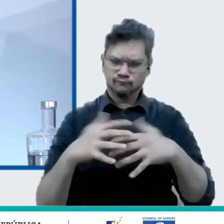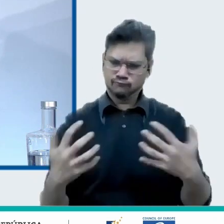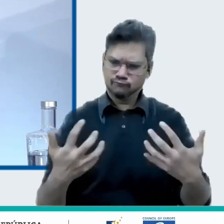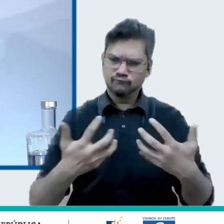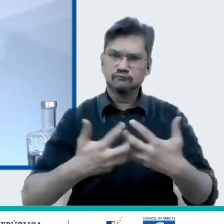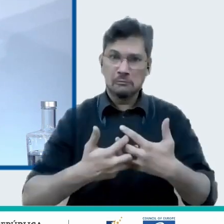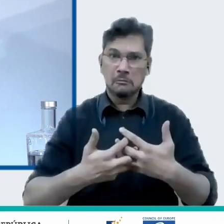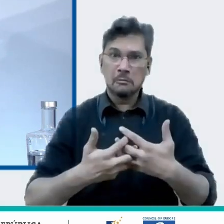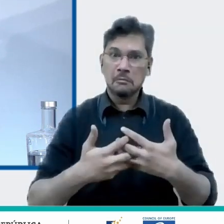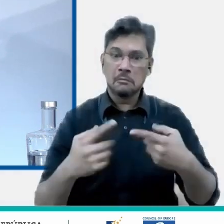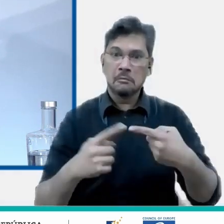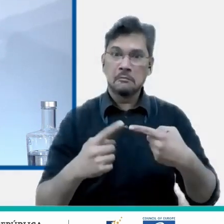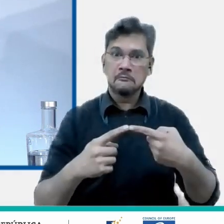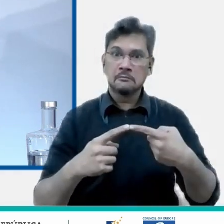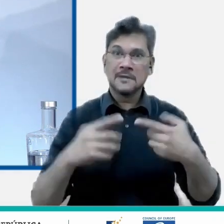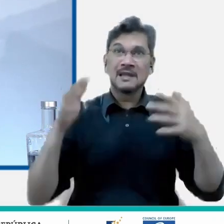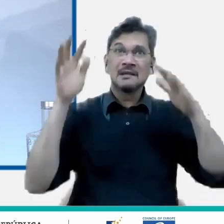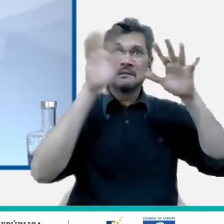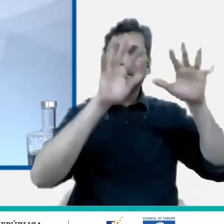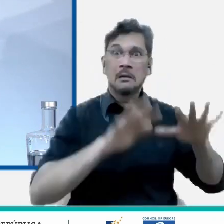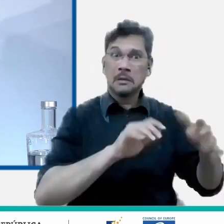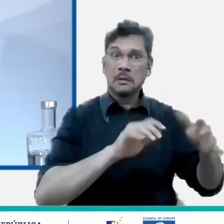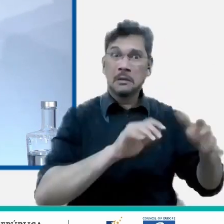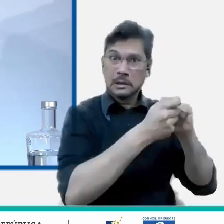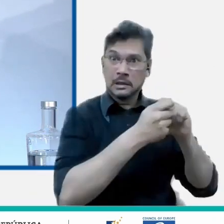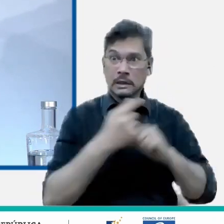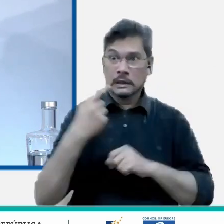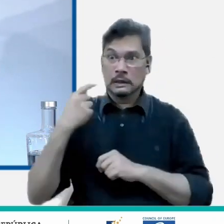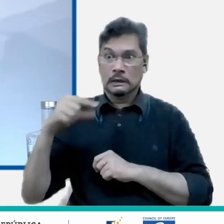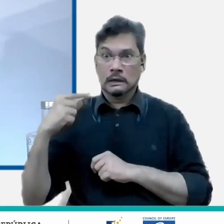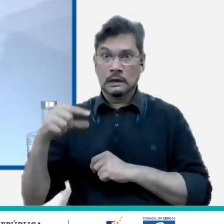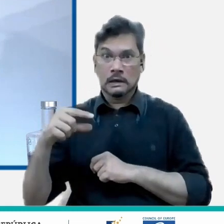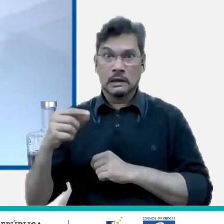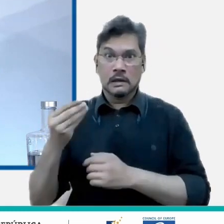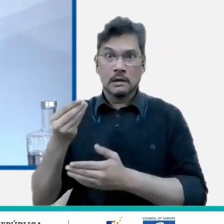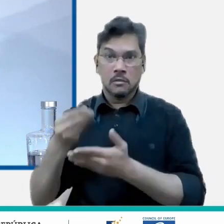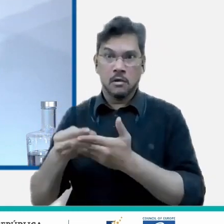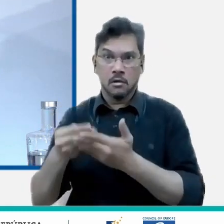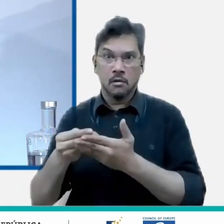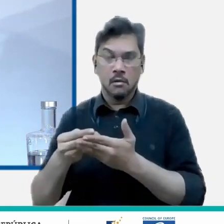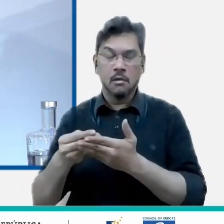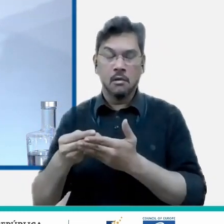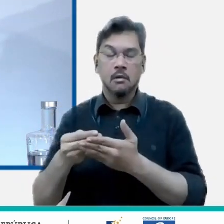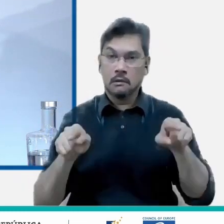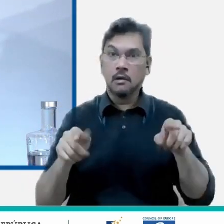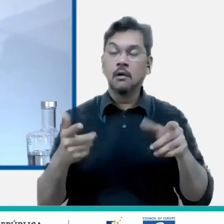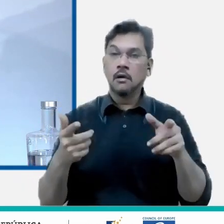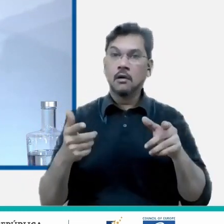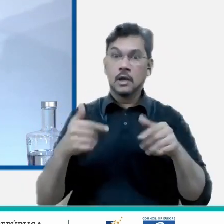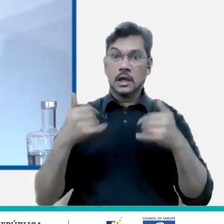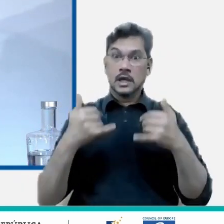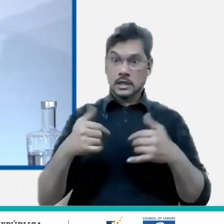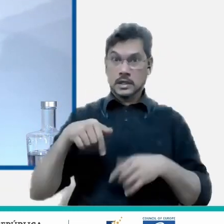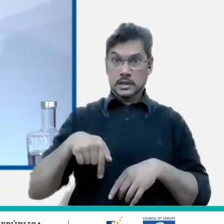обязательство определенного национального устойчивого вклада в Парижский саммит, соглашение. И там уже сектор чрезвычайной